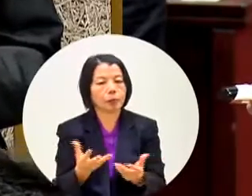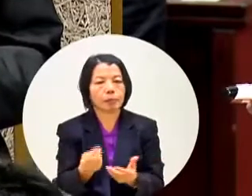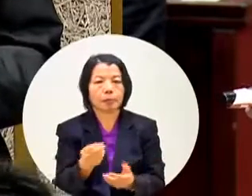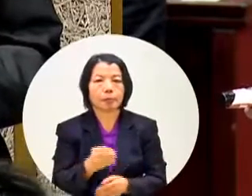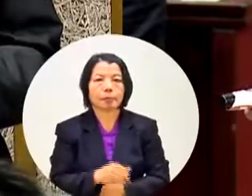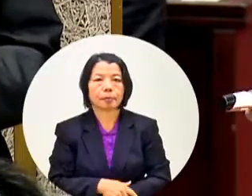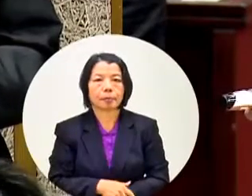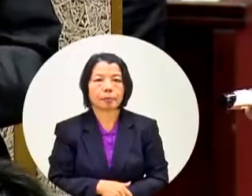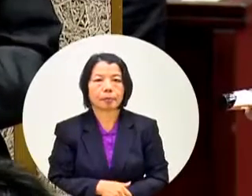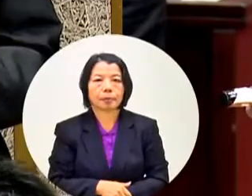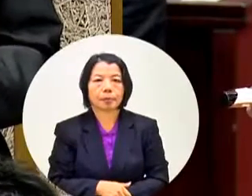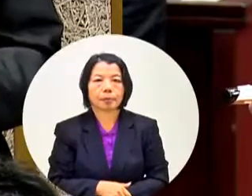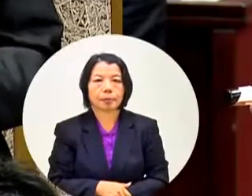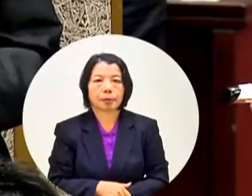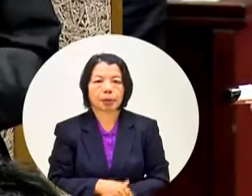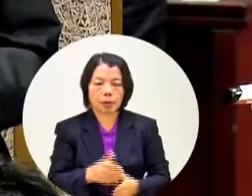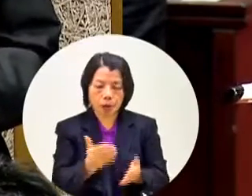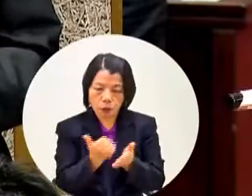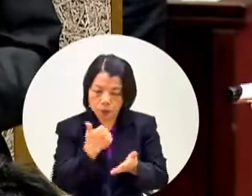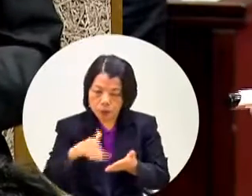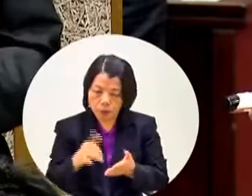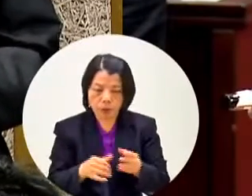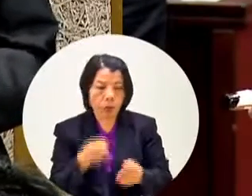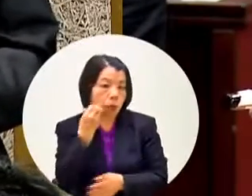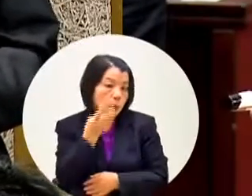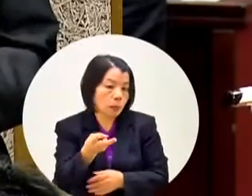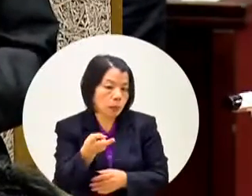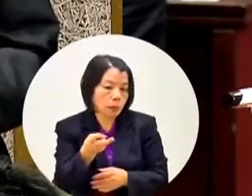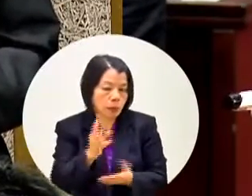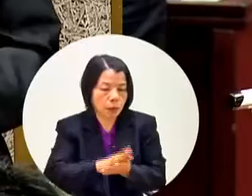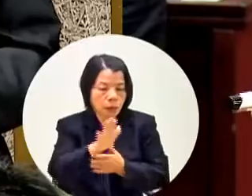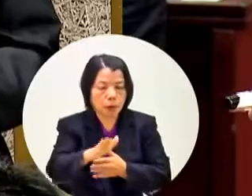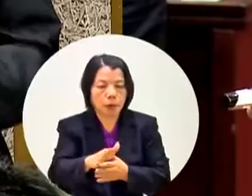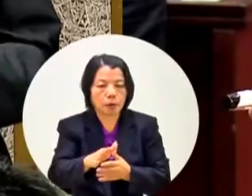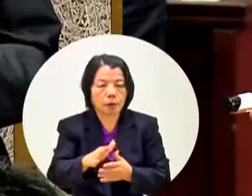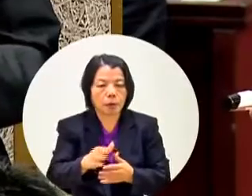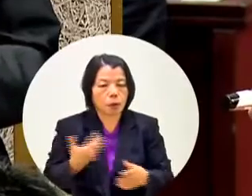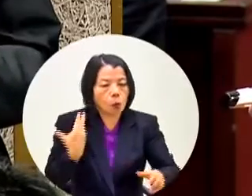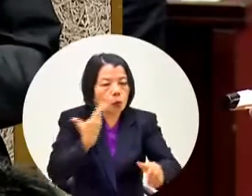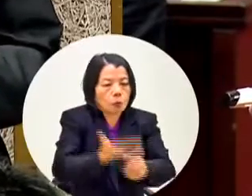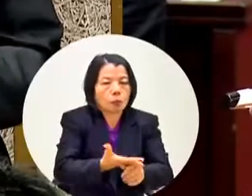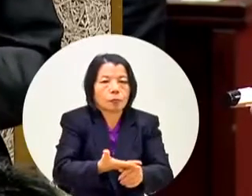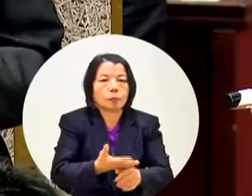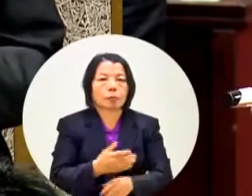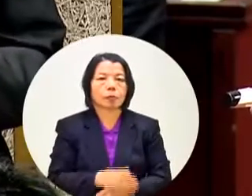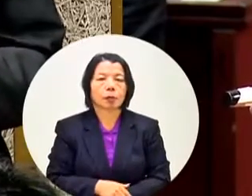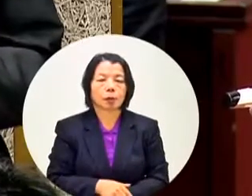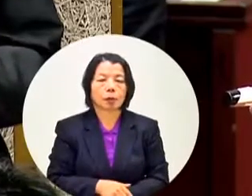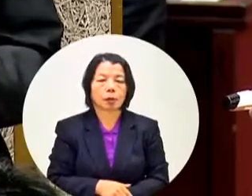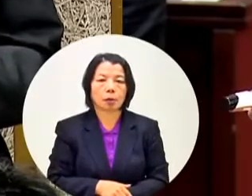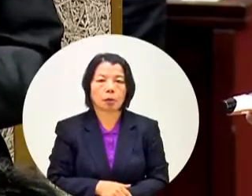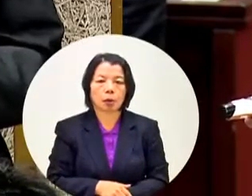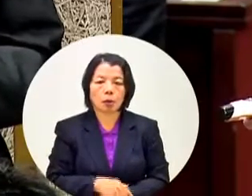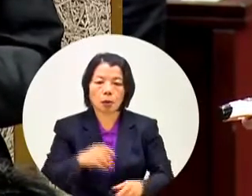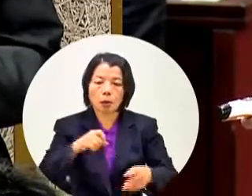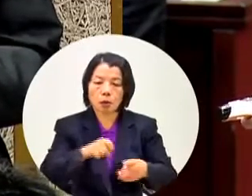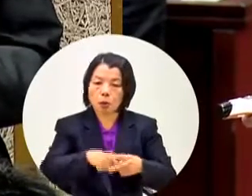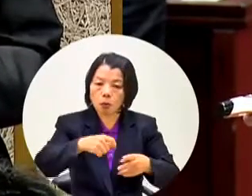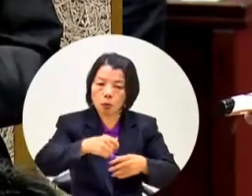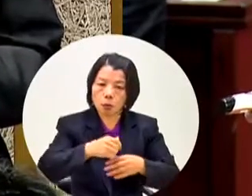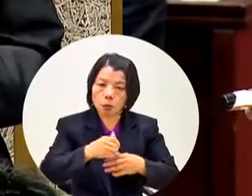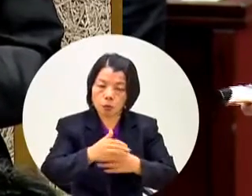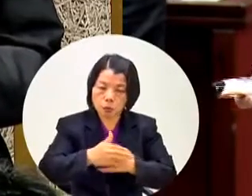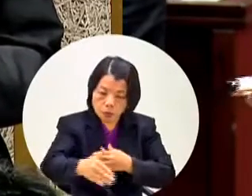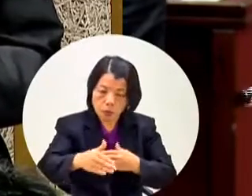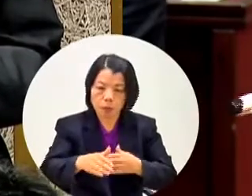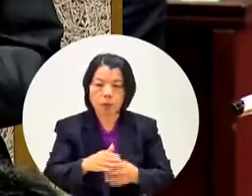序，基本设计是送营建署在审议。如果他这个图说没问题，送进来以后，我们会再